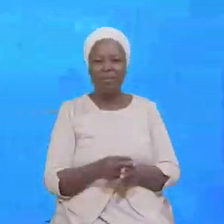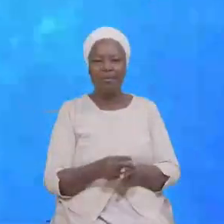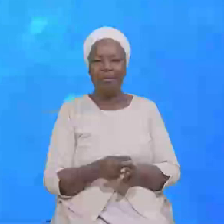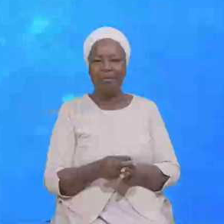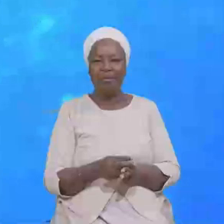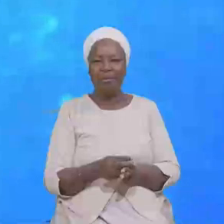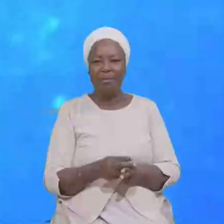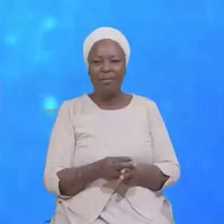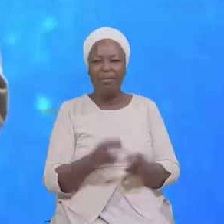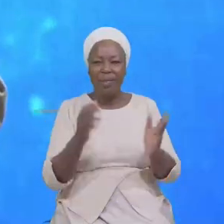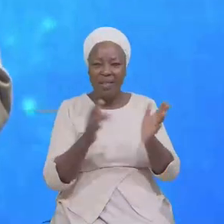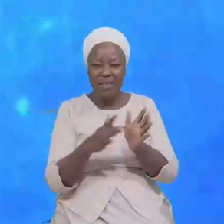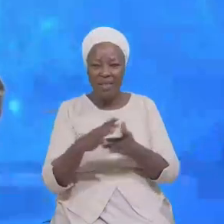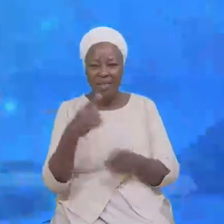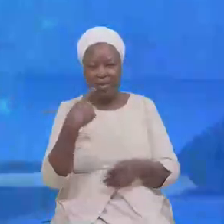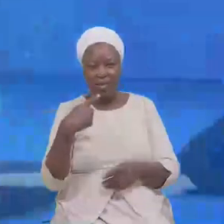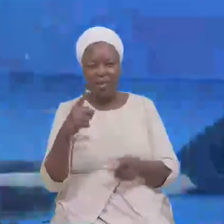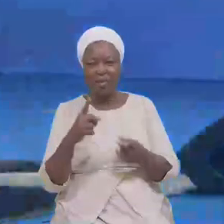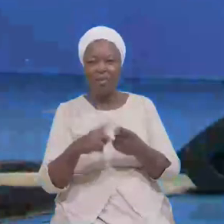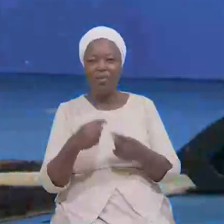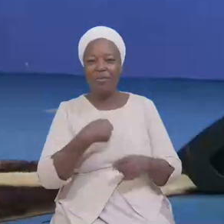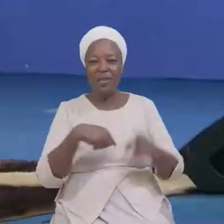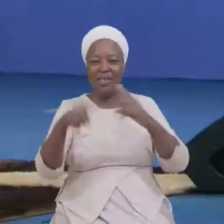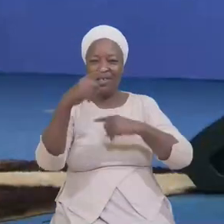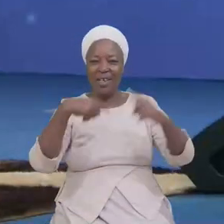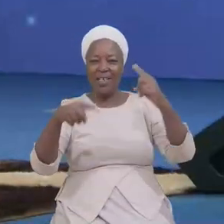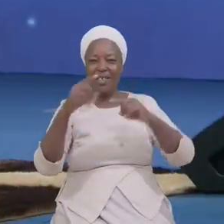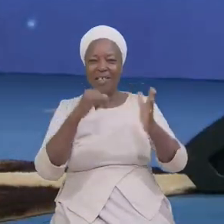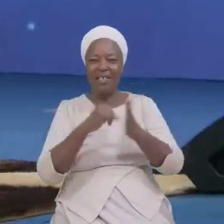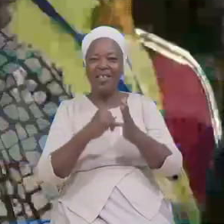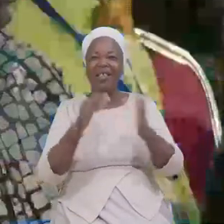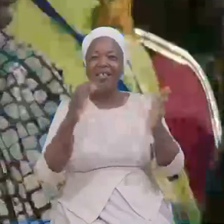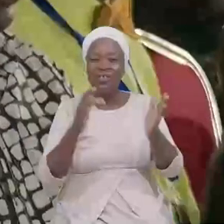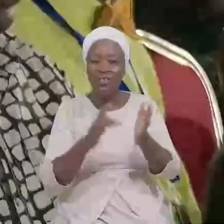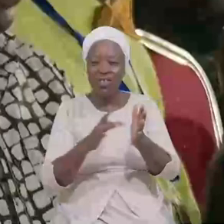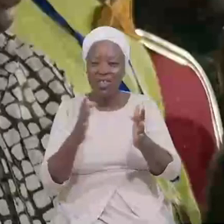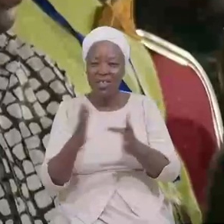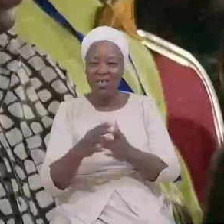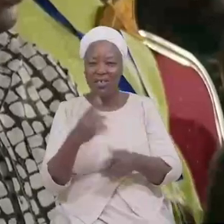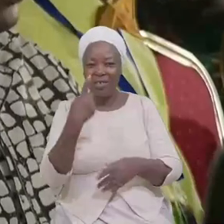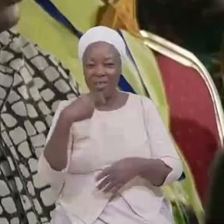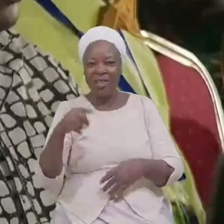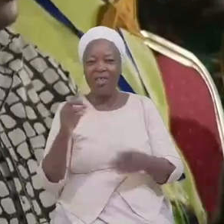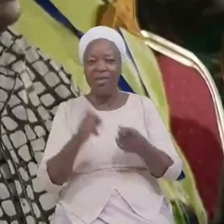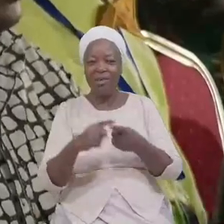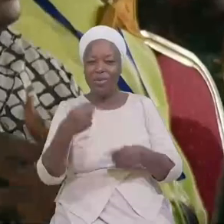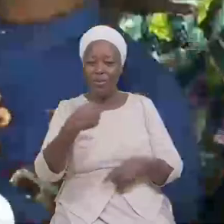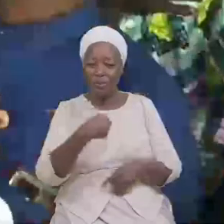tête. Jésus me dit, dis le nom, Jésus me dit,